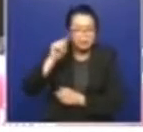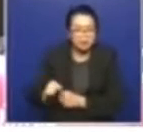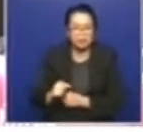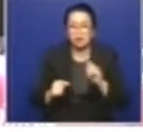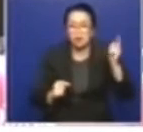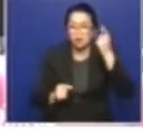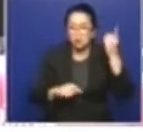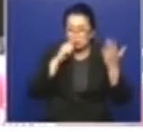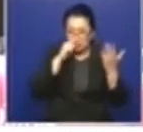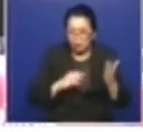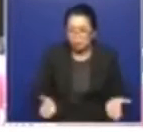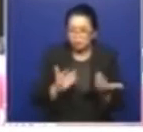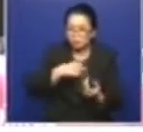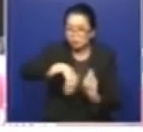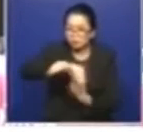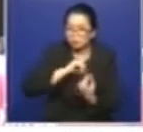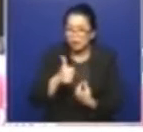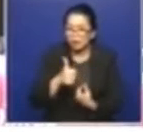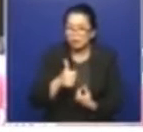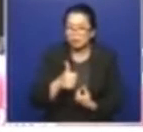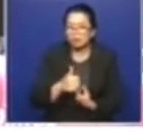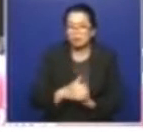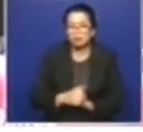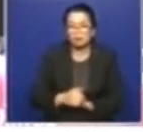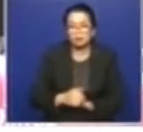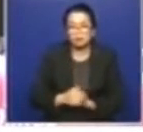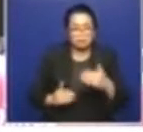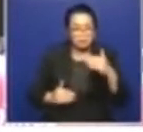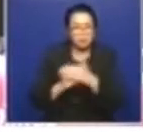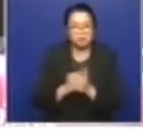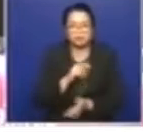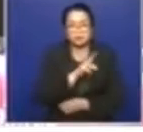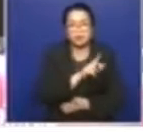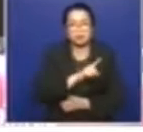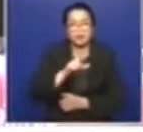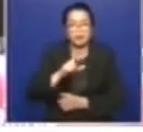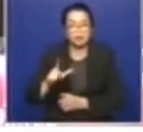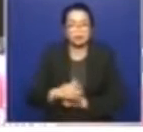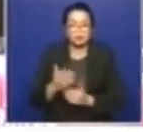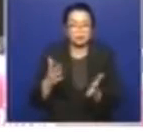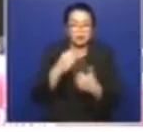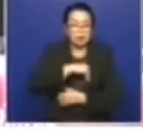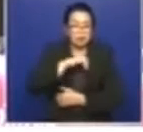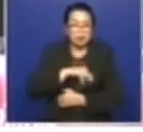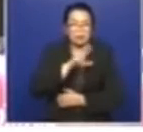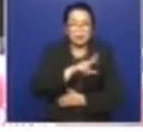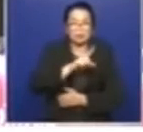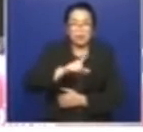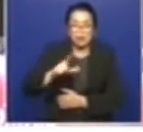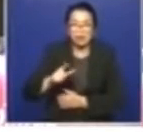ไหนอ่ะพีคสุด3 ล้านล้านการท่องเที่ยวได้เงิน3 ล้านล้านทุกปีอ่ะพีคสุ